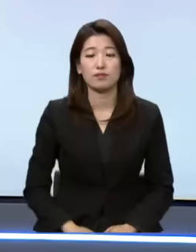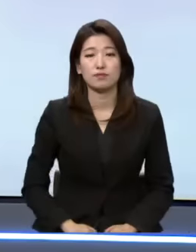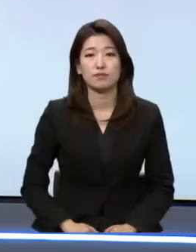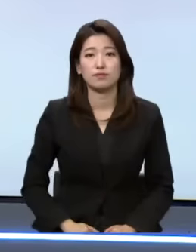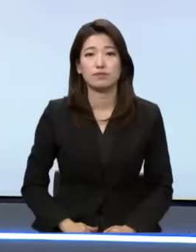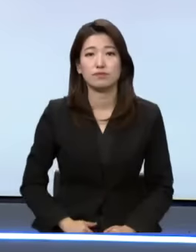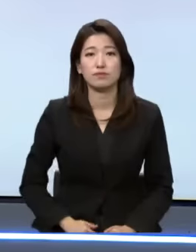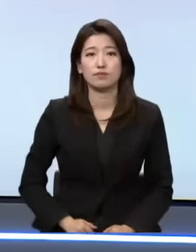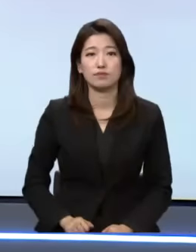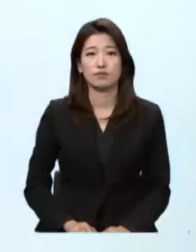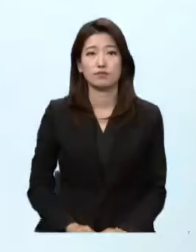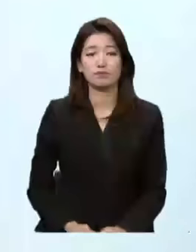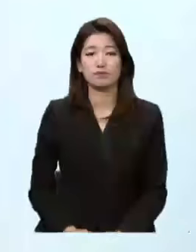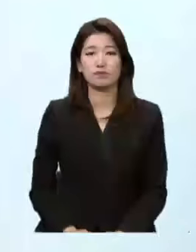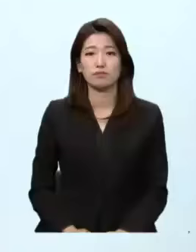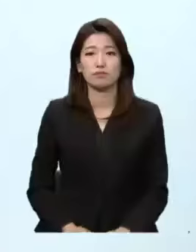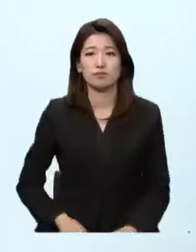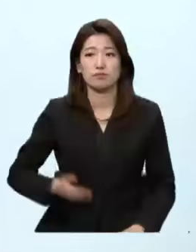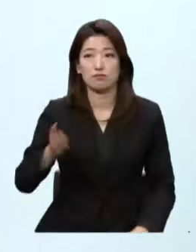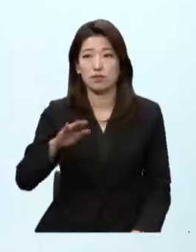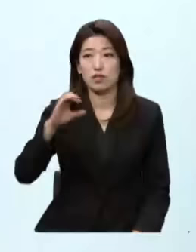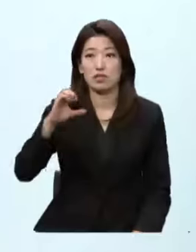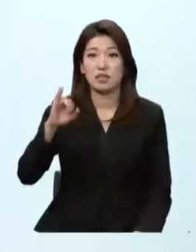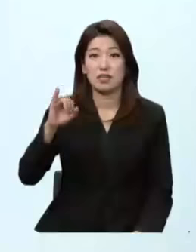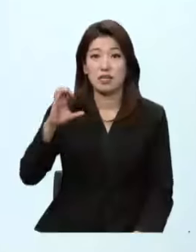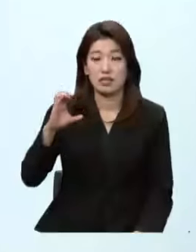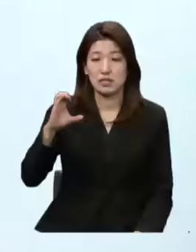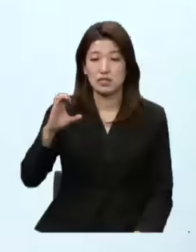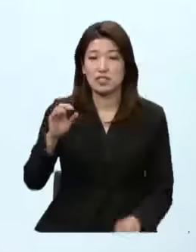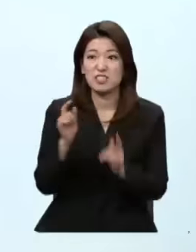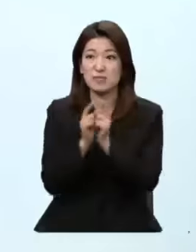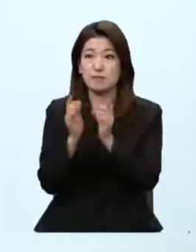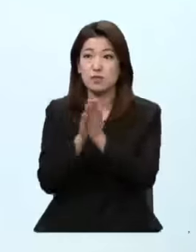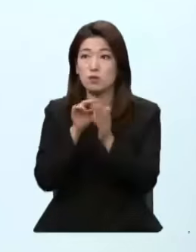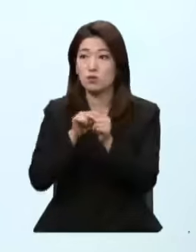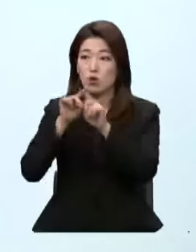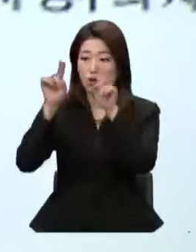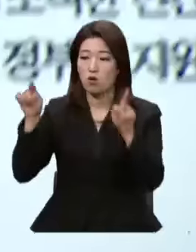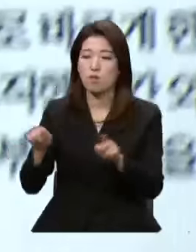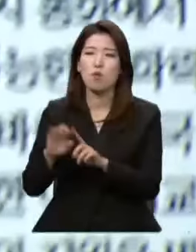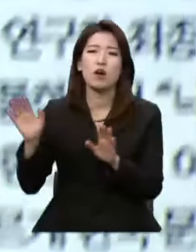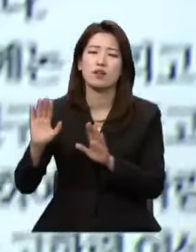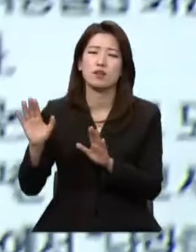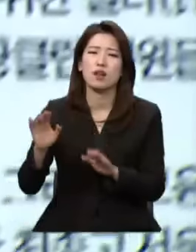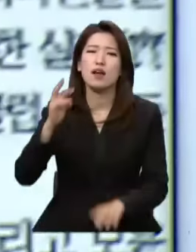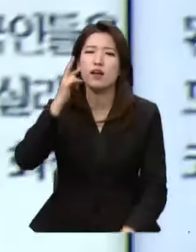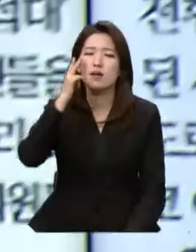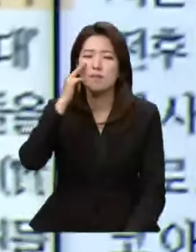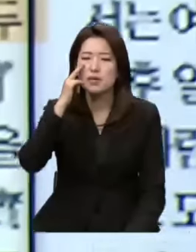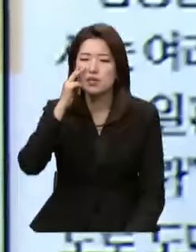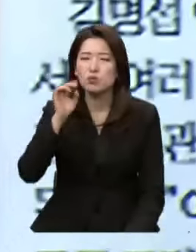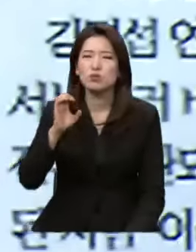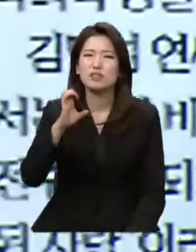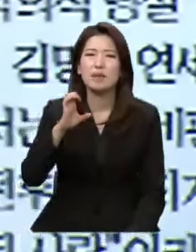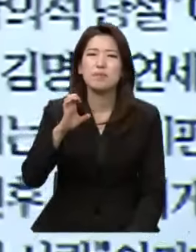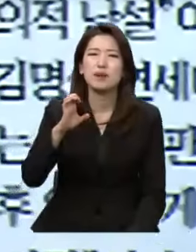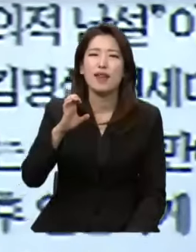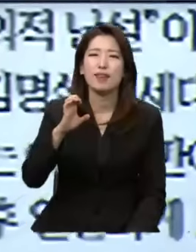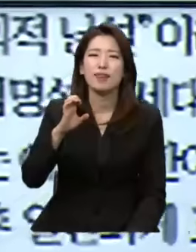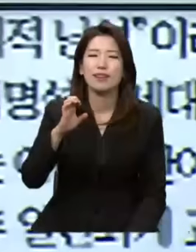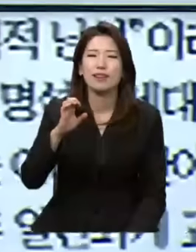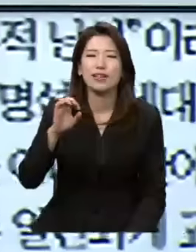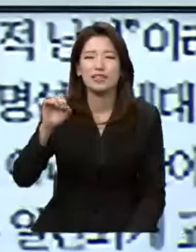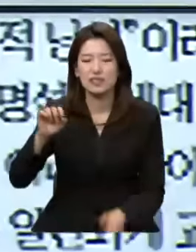했습니다 하지만 그 부분은 cic 직접 정보가 아니라 미 샌프란시스코 지방지의이 보도인